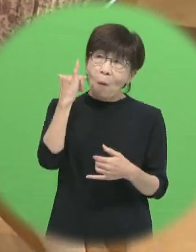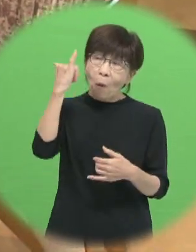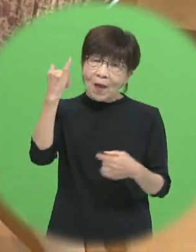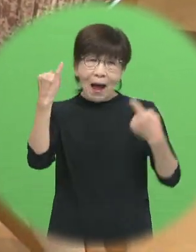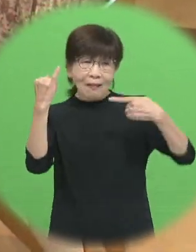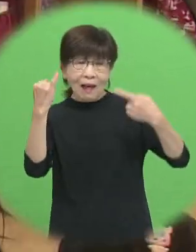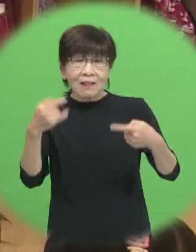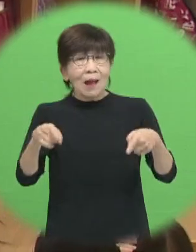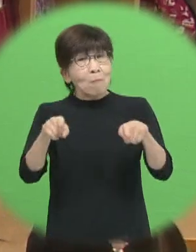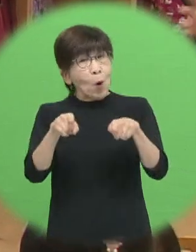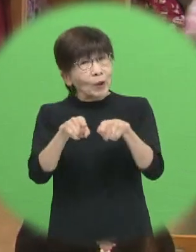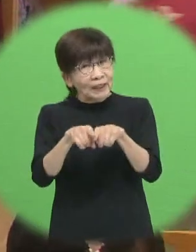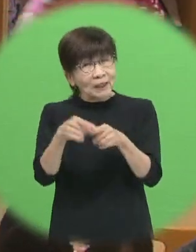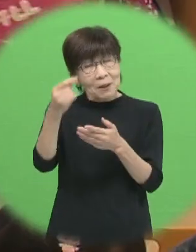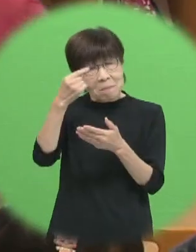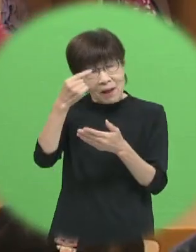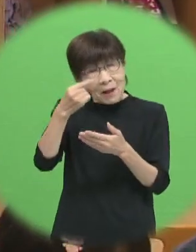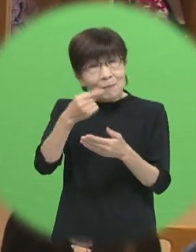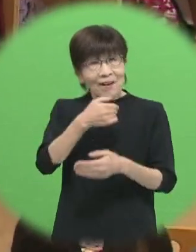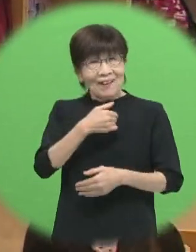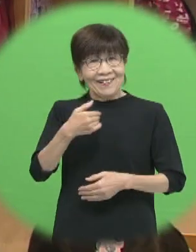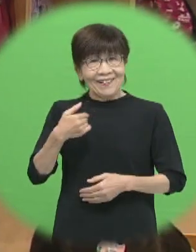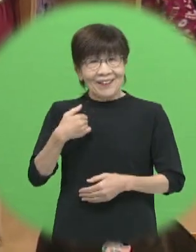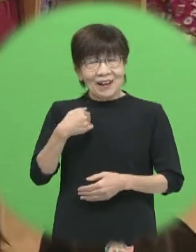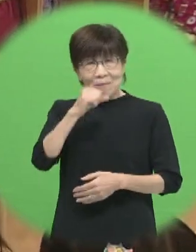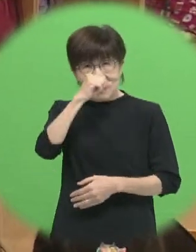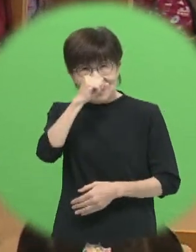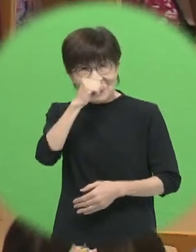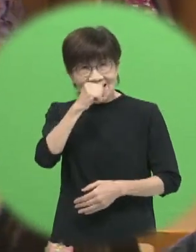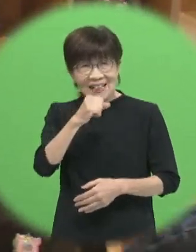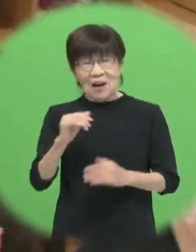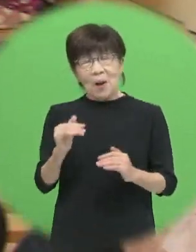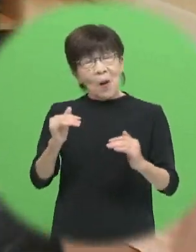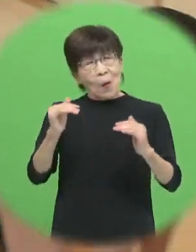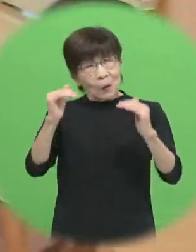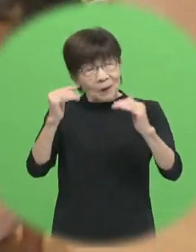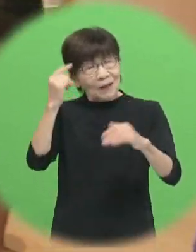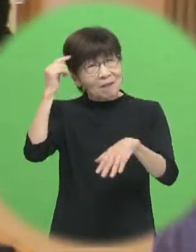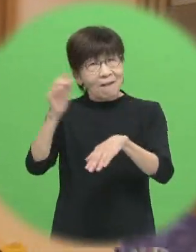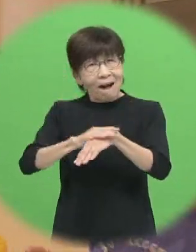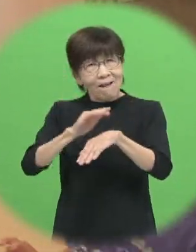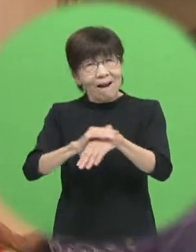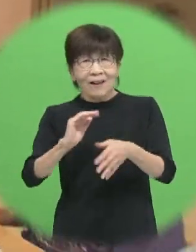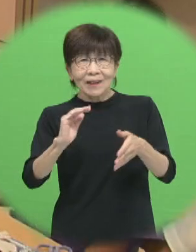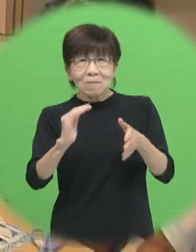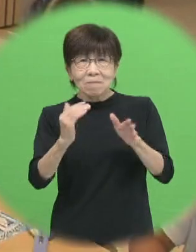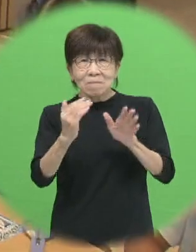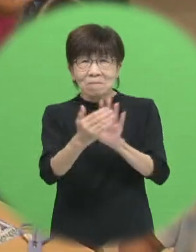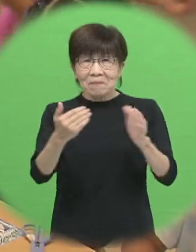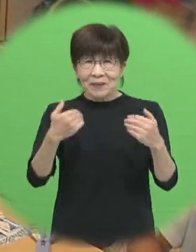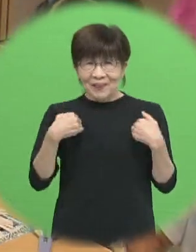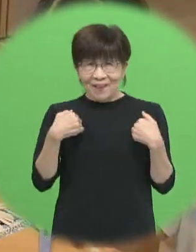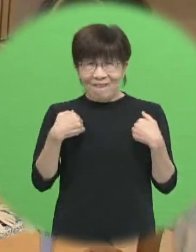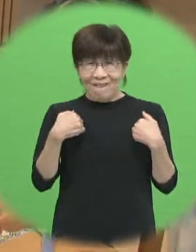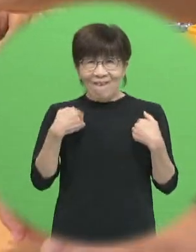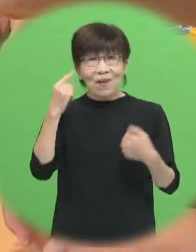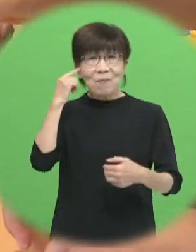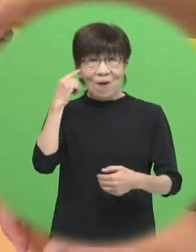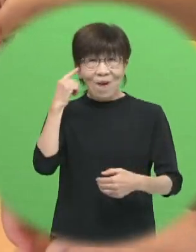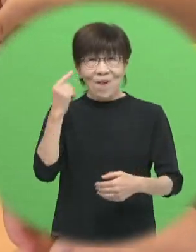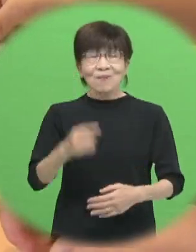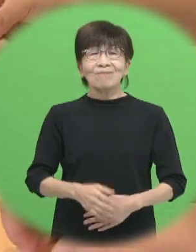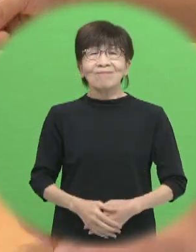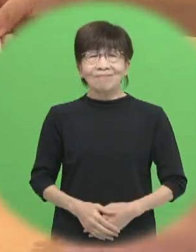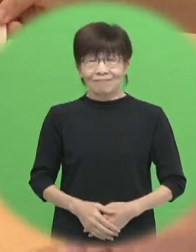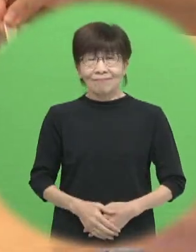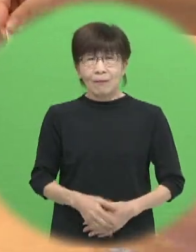ることが大切なのかなというふうに、まずは私たち大人が壁を取り払っていかなければならないなというふうに思いました。キ